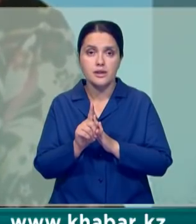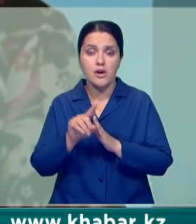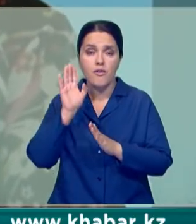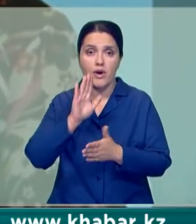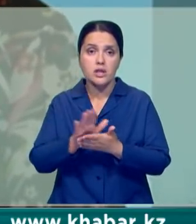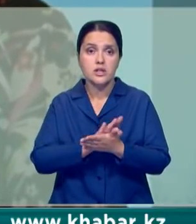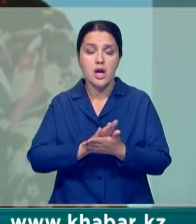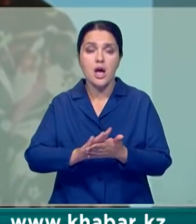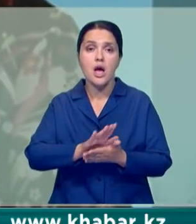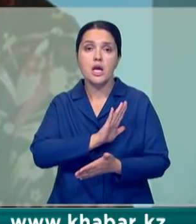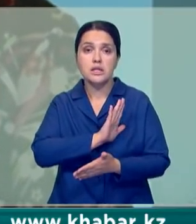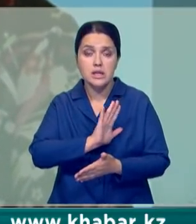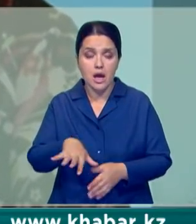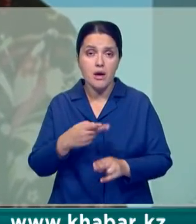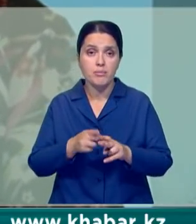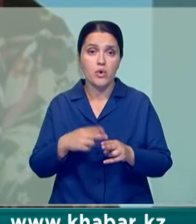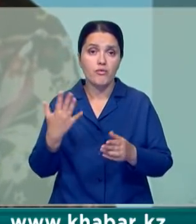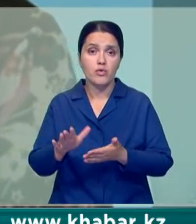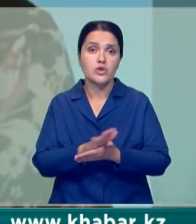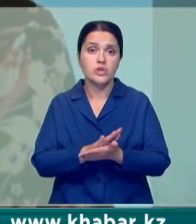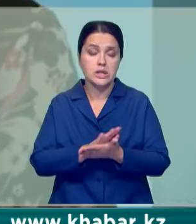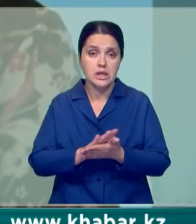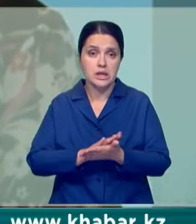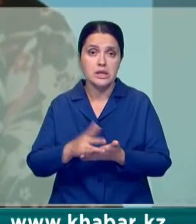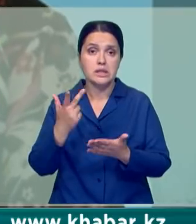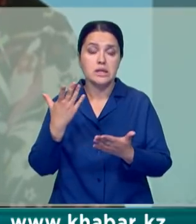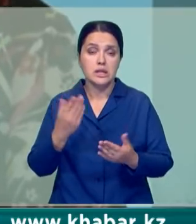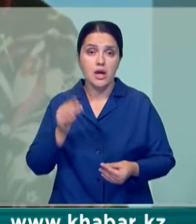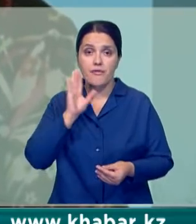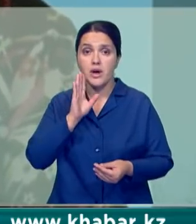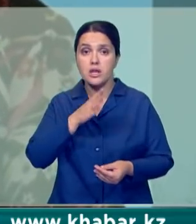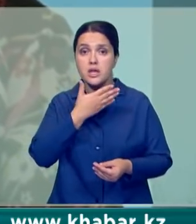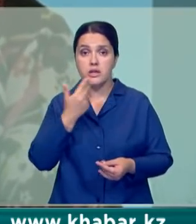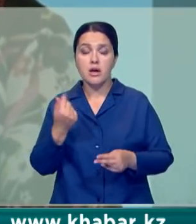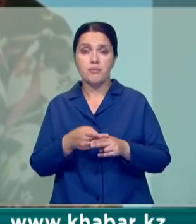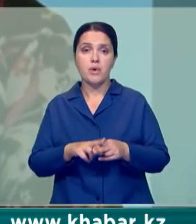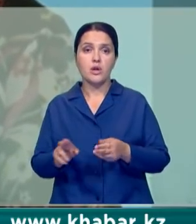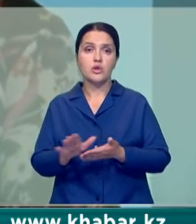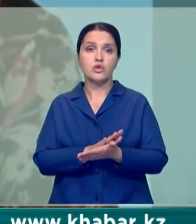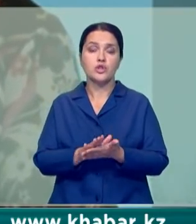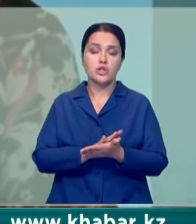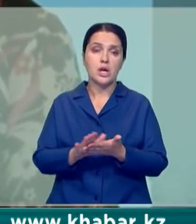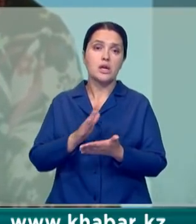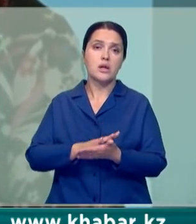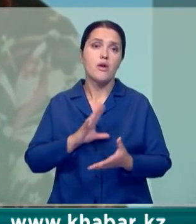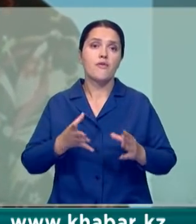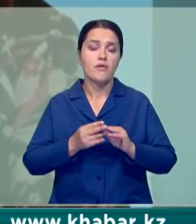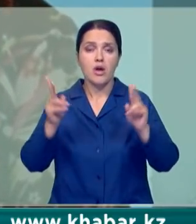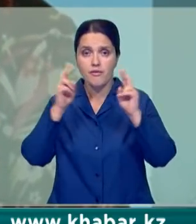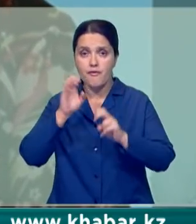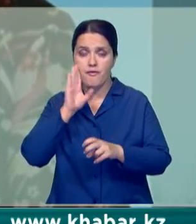они уже три дня почти воду не было в городе от этого лужа положить они вышли данное время все в воду